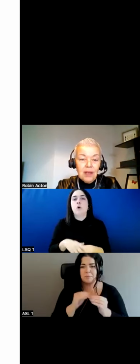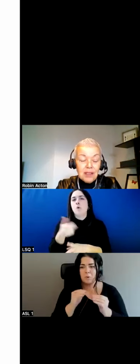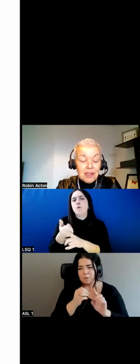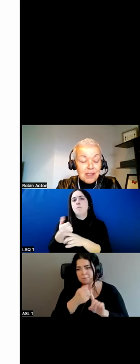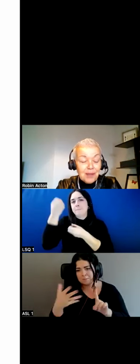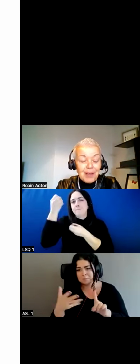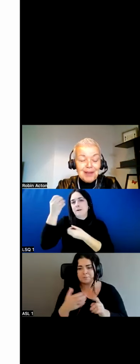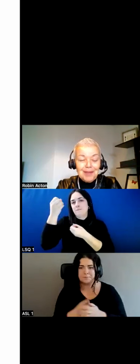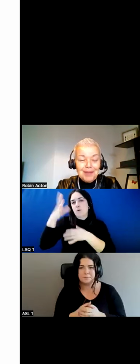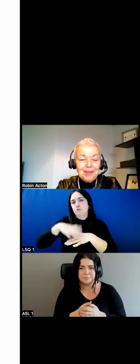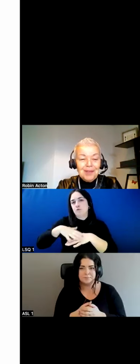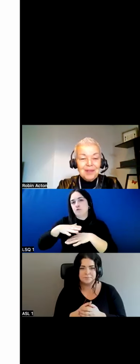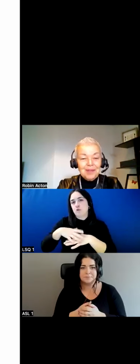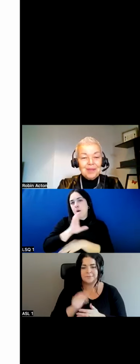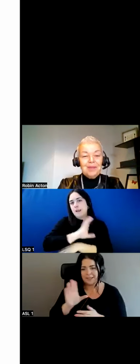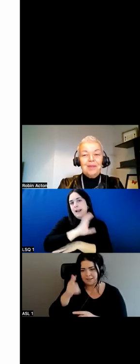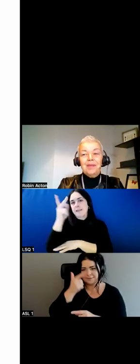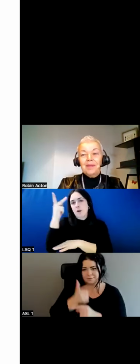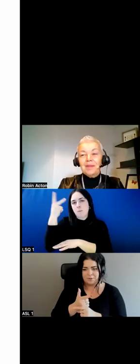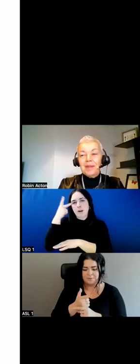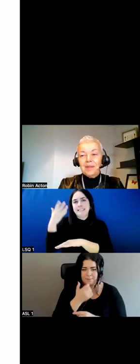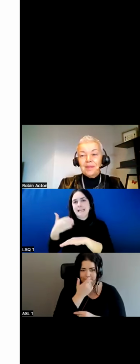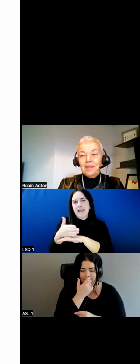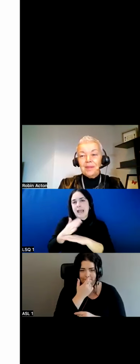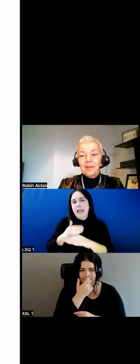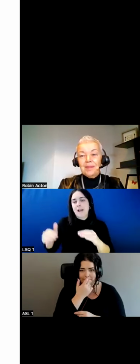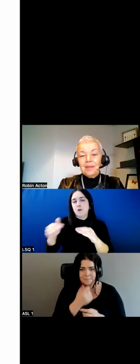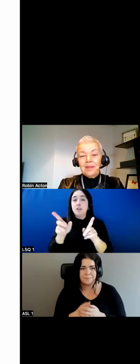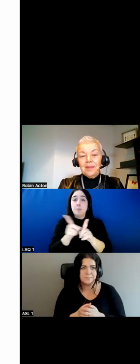vous fera part de son point de vue en tant que frère.